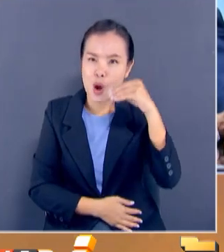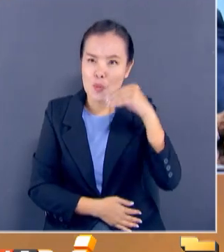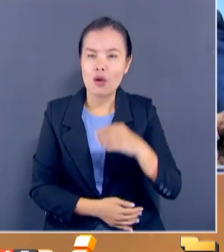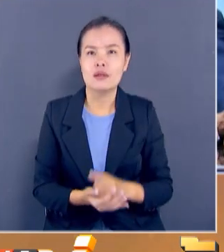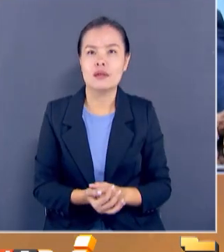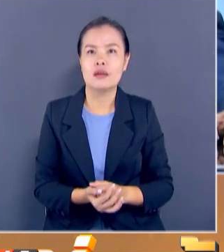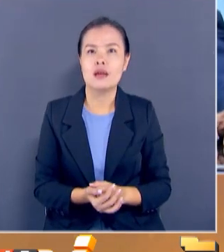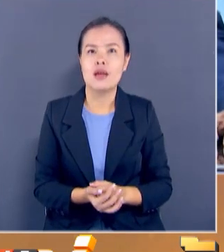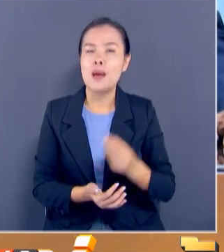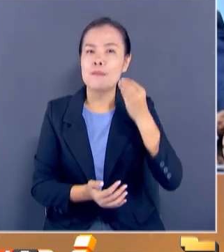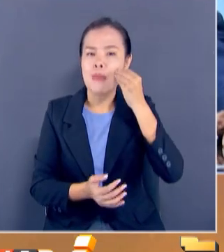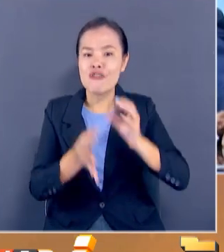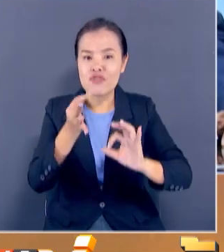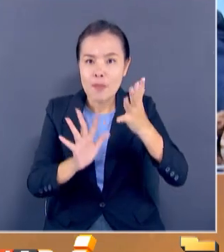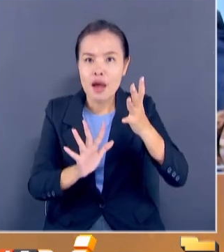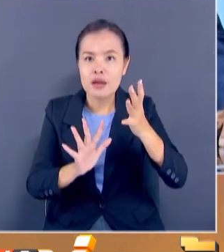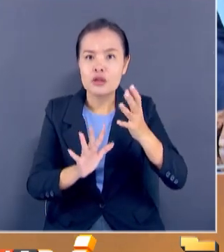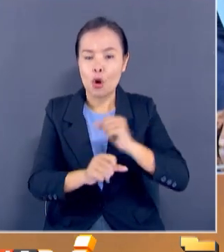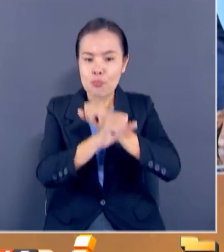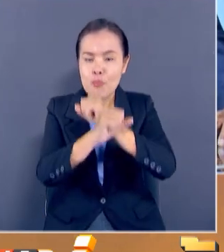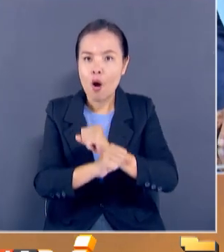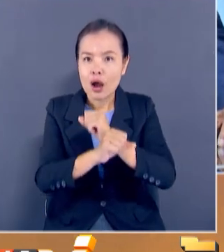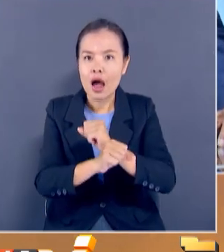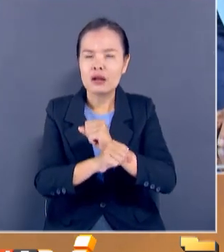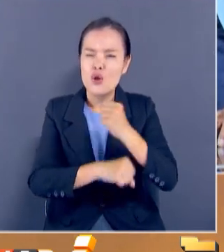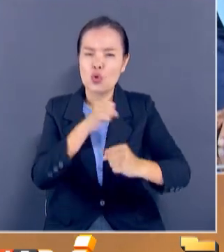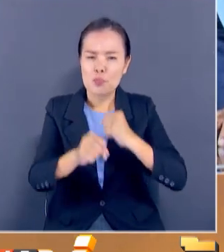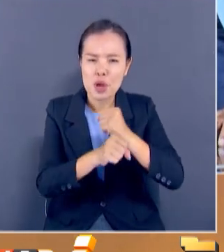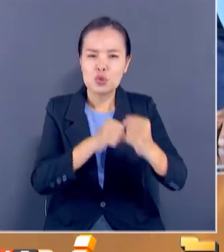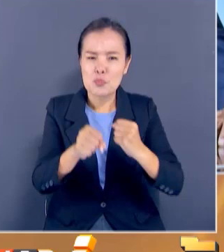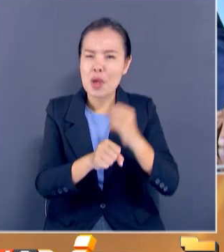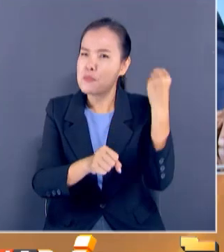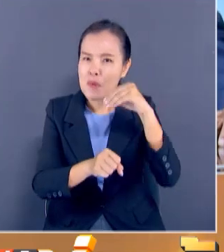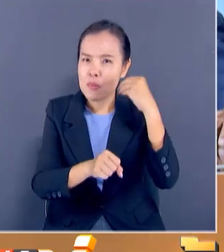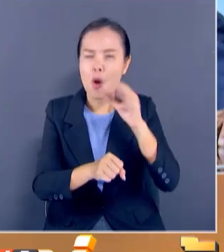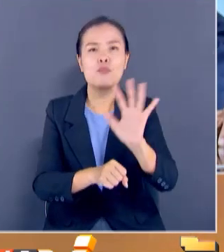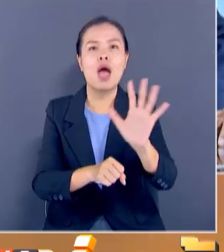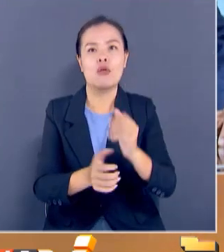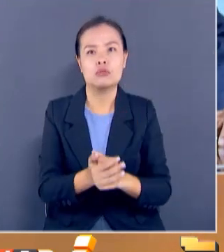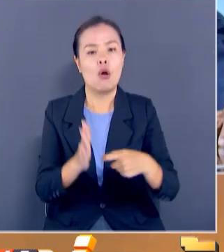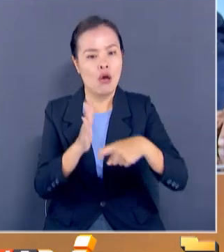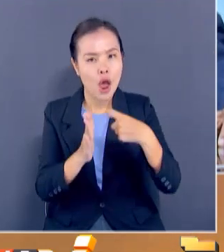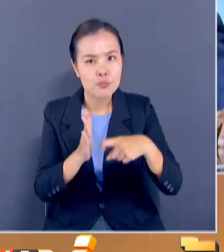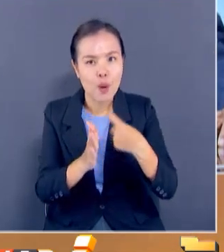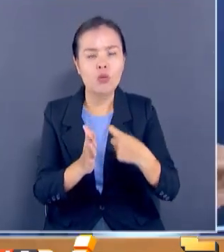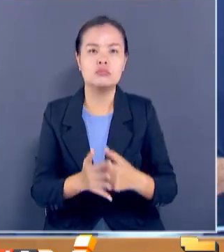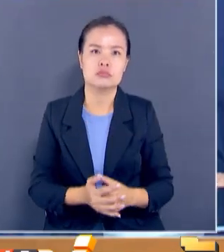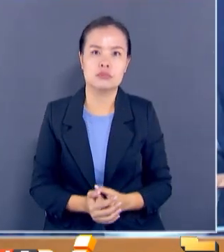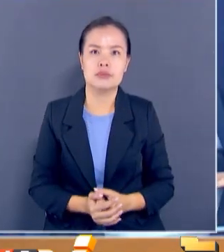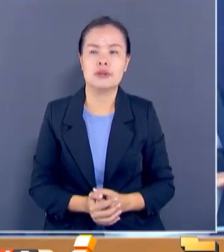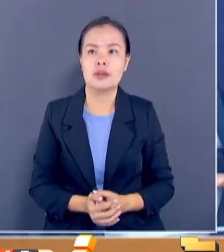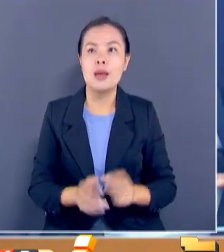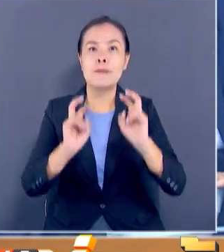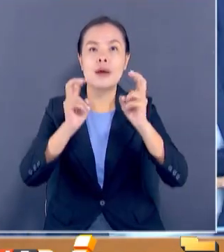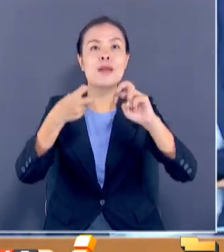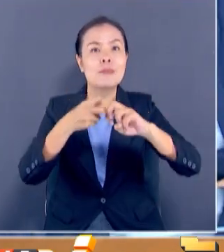หมือนบ้านเราเนี่ยไฟไหม้เราก็ต้องถางแนวกันไฟไว้จะไปปล่อยให้ไหม้ทุกปียังไงอ่ะเรื่องนี้เราต้องมีเหตุมีผลกัน ครับ แต่ประเด็